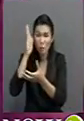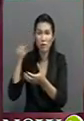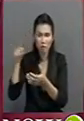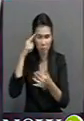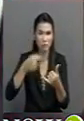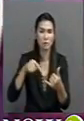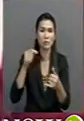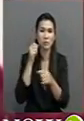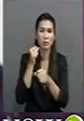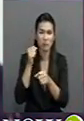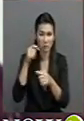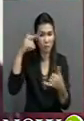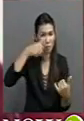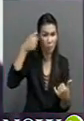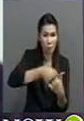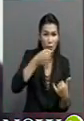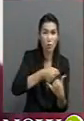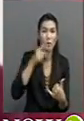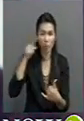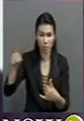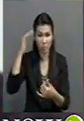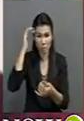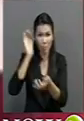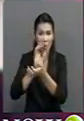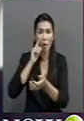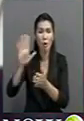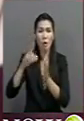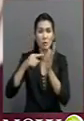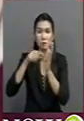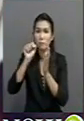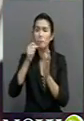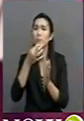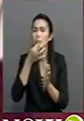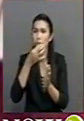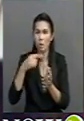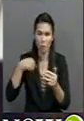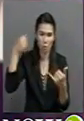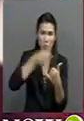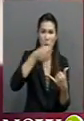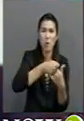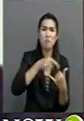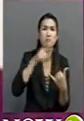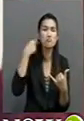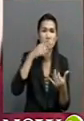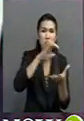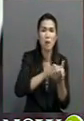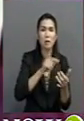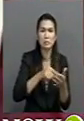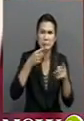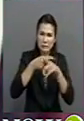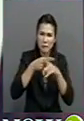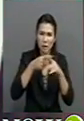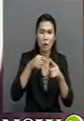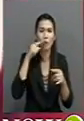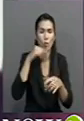รำเป็นพนักงานสอบสวนสถานีตำรวจภูธรเมืองสมุทรสาครซ้อมจนได้รับบาดเจ็บสาหัสแล้วก็ต้องอยู่ในห้